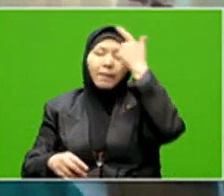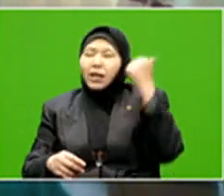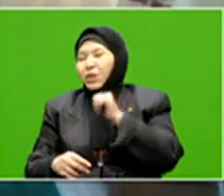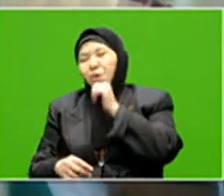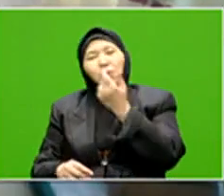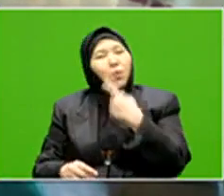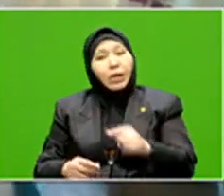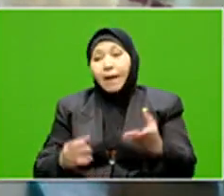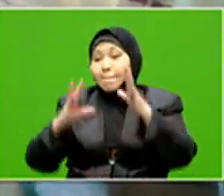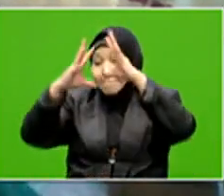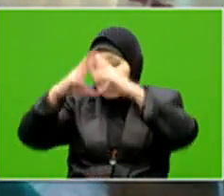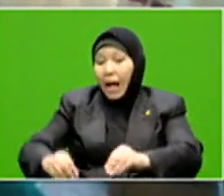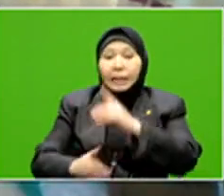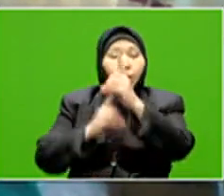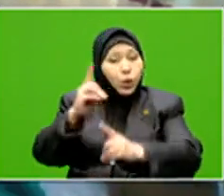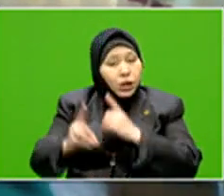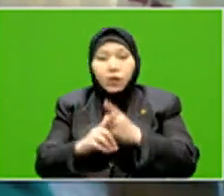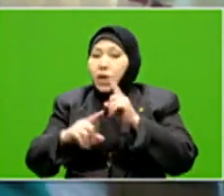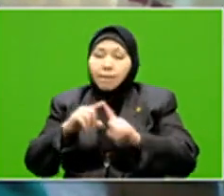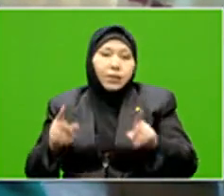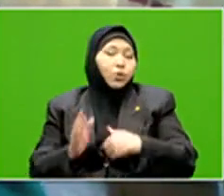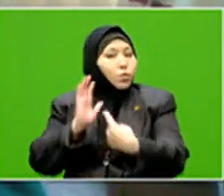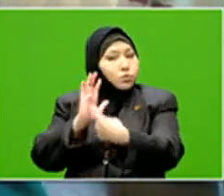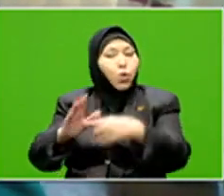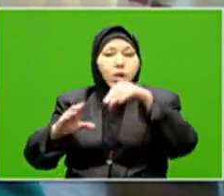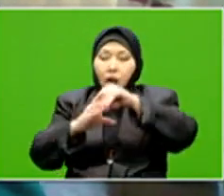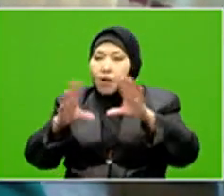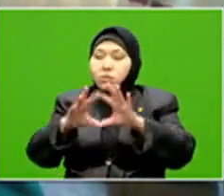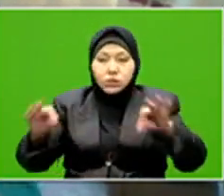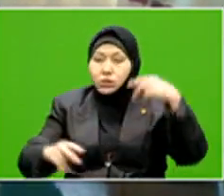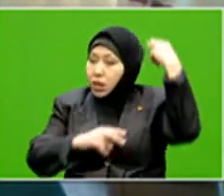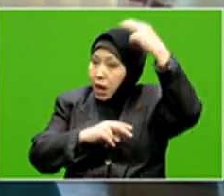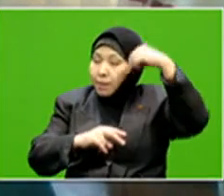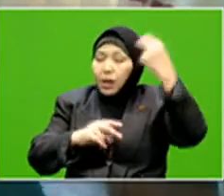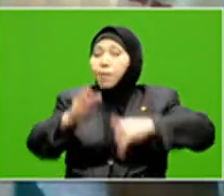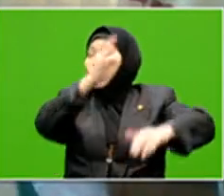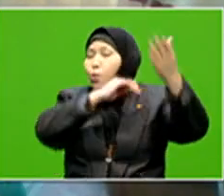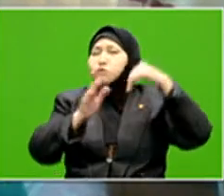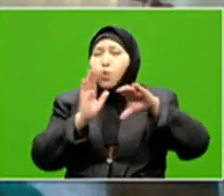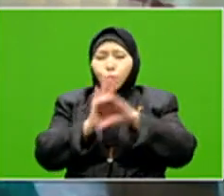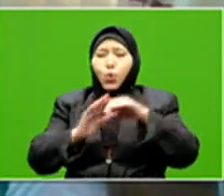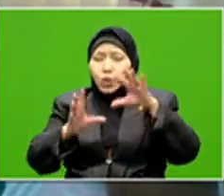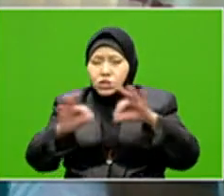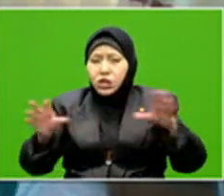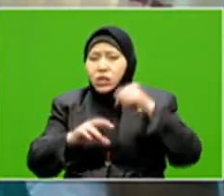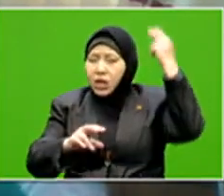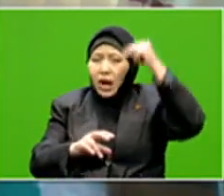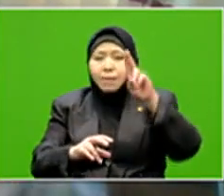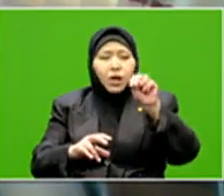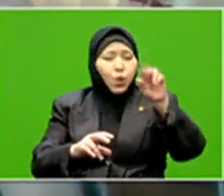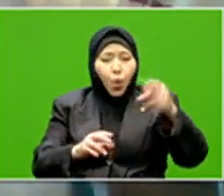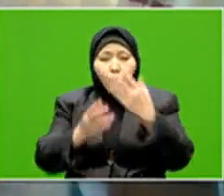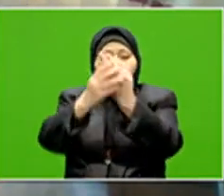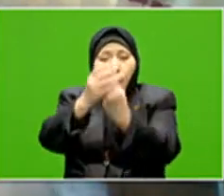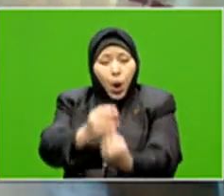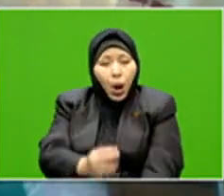sahaja kemusnahan di dunia, seperti mana yang telah ditunjukkan dalam cerita Nabi-Nabi dulu, kan? Macam cerita Nabi Nuh diceritakan tentang tenggelamnya,